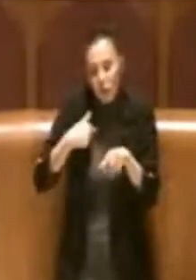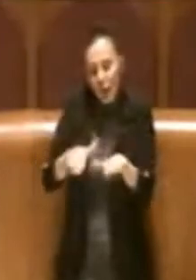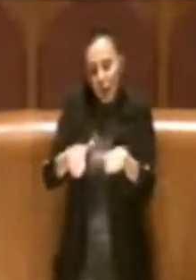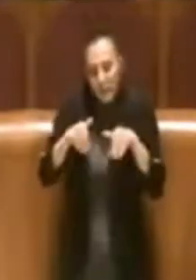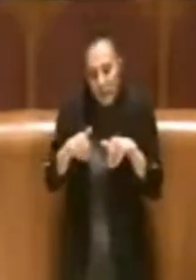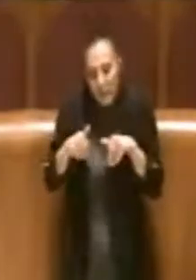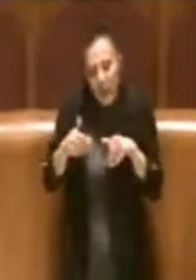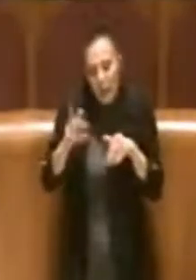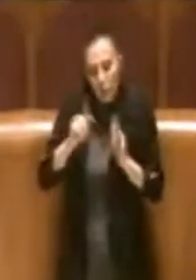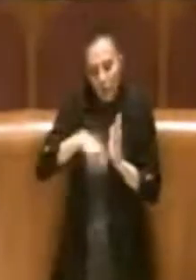Grazie.